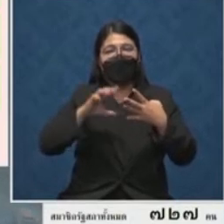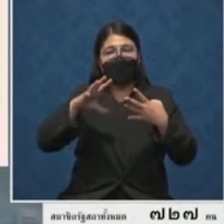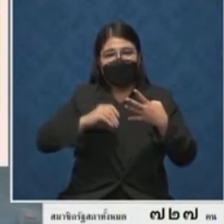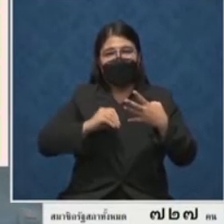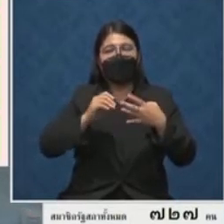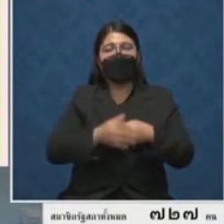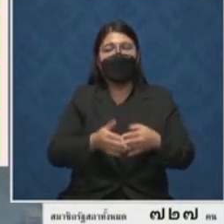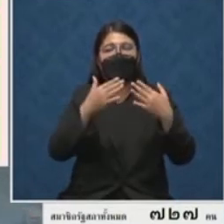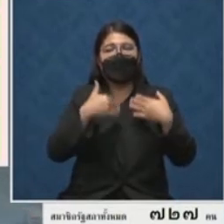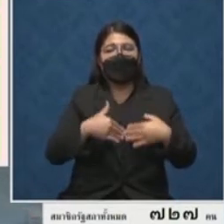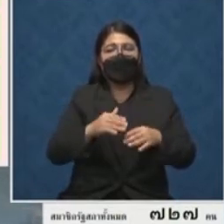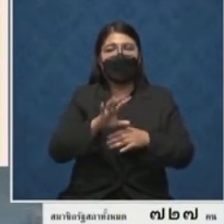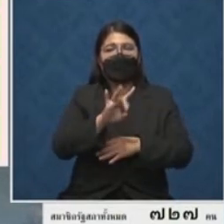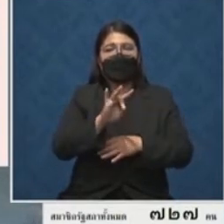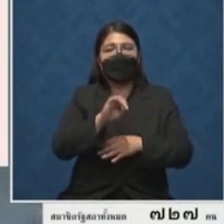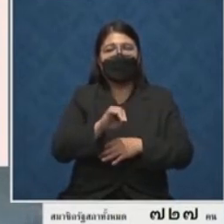ค่ะ